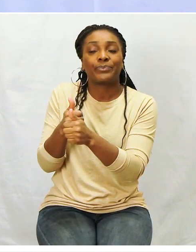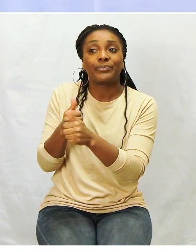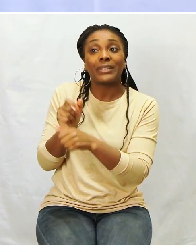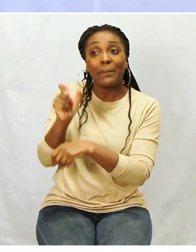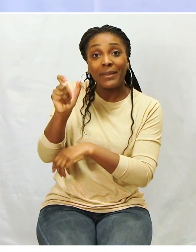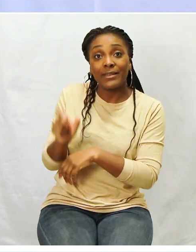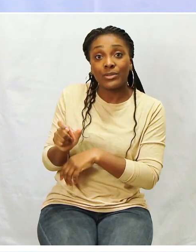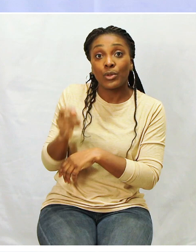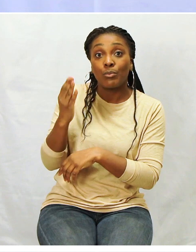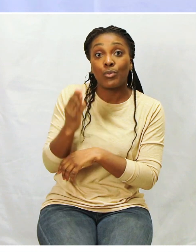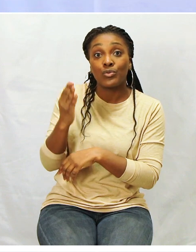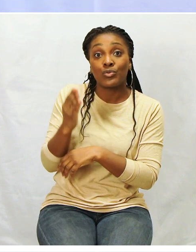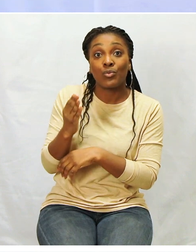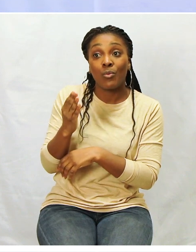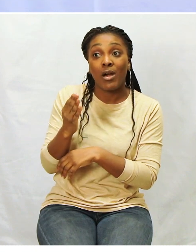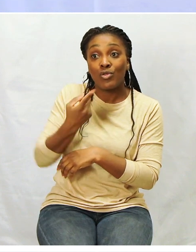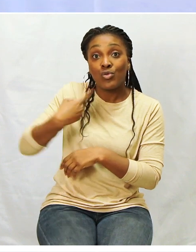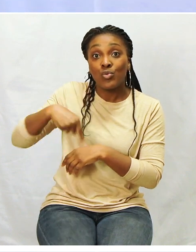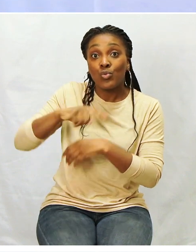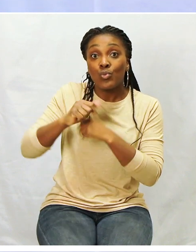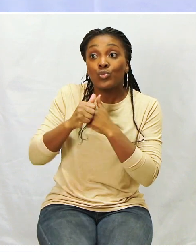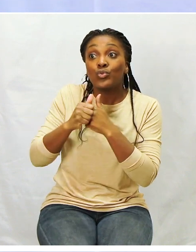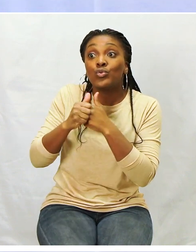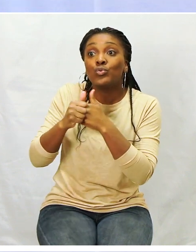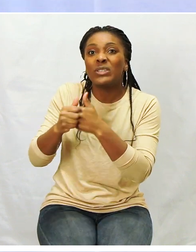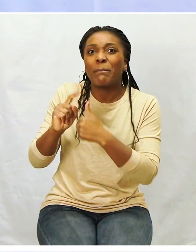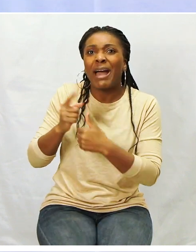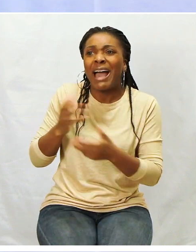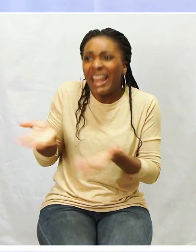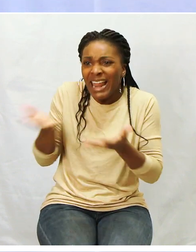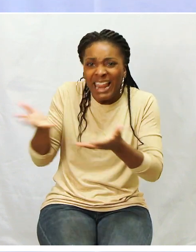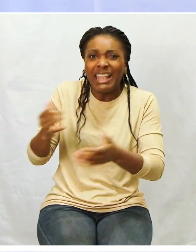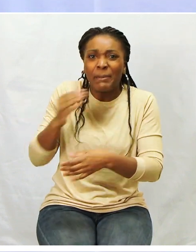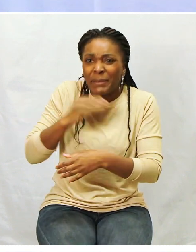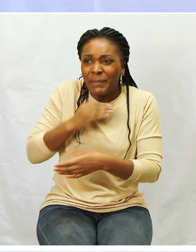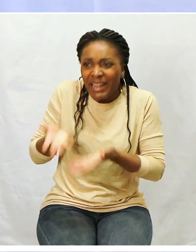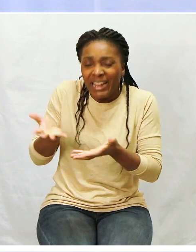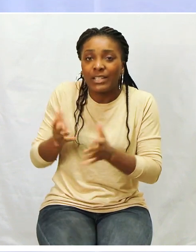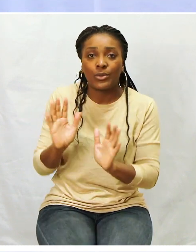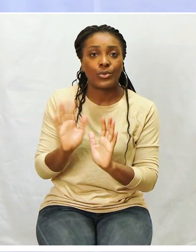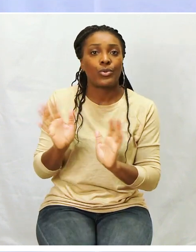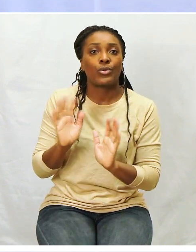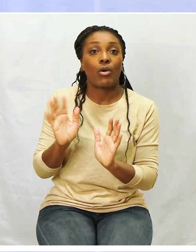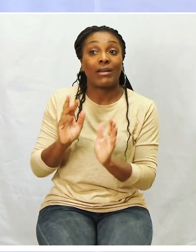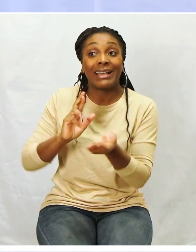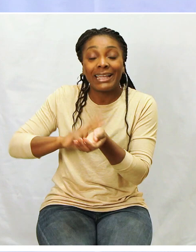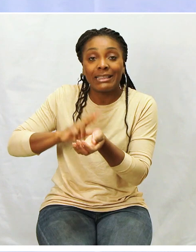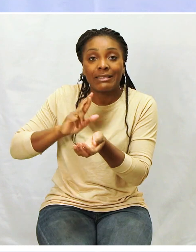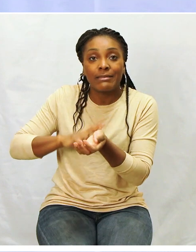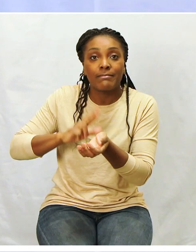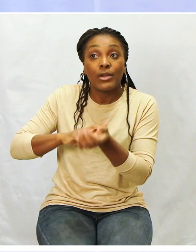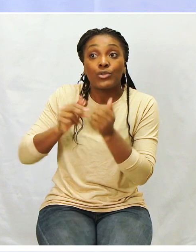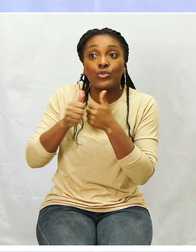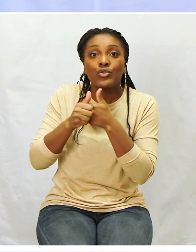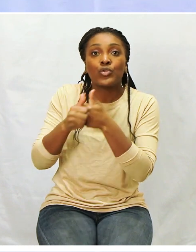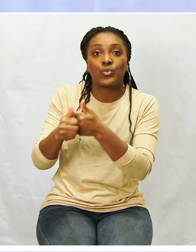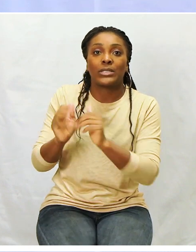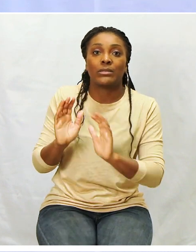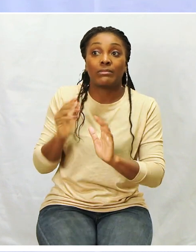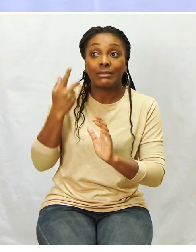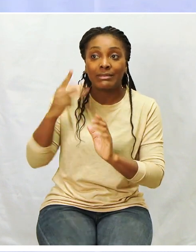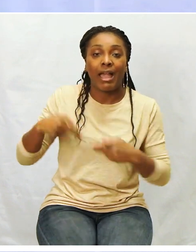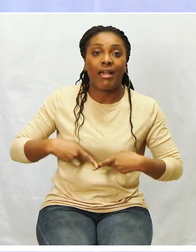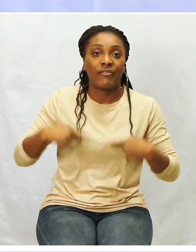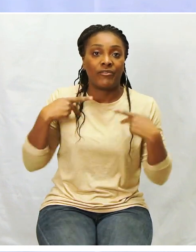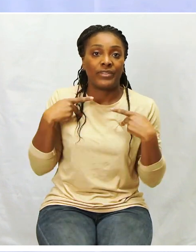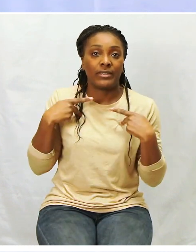sentir qu'on est avec lui et qu'on n'est pas là pour le presser, on n'est pas là pour essayer de réorienter sa vie,